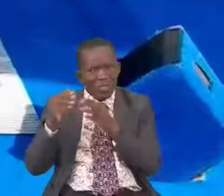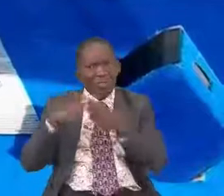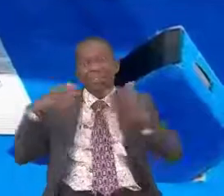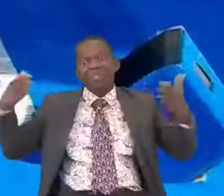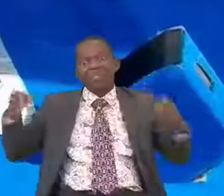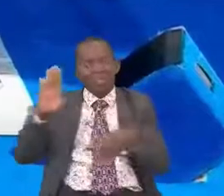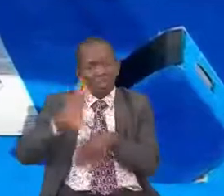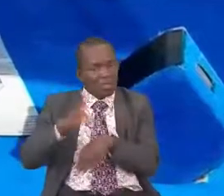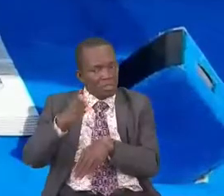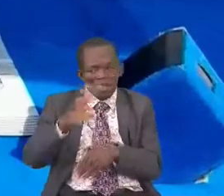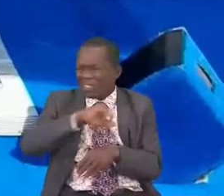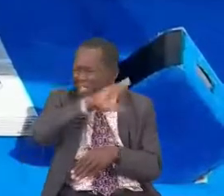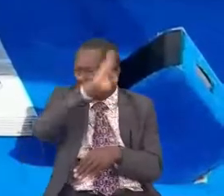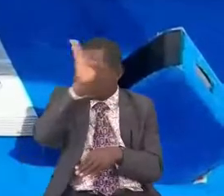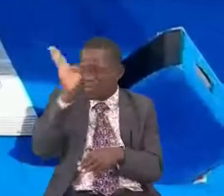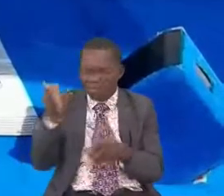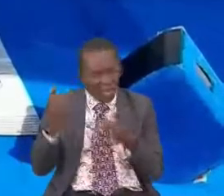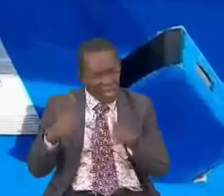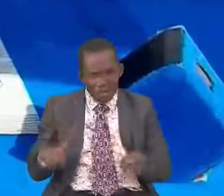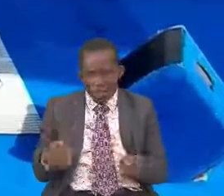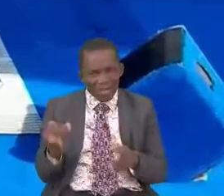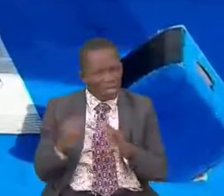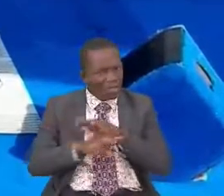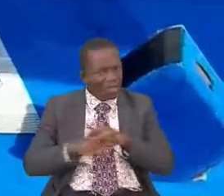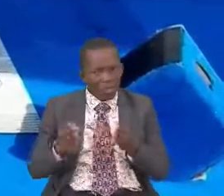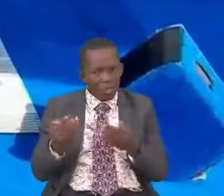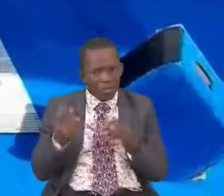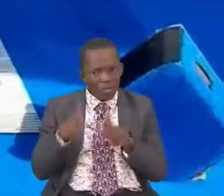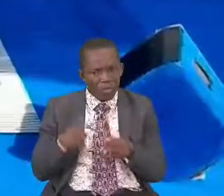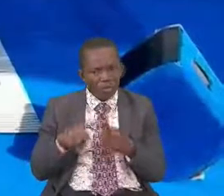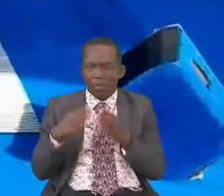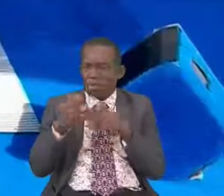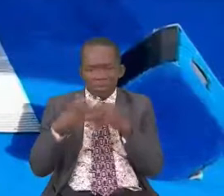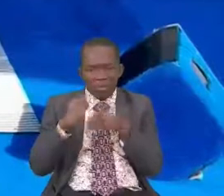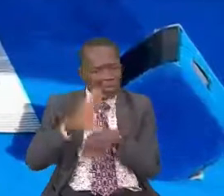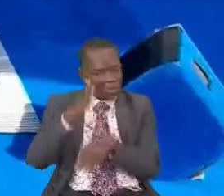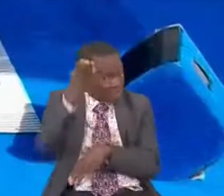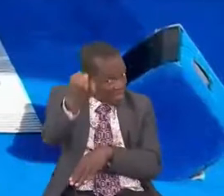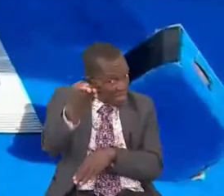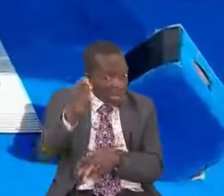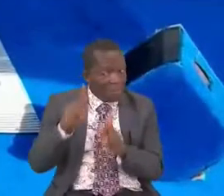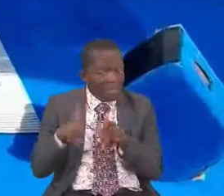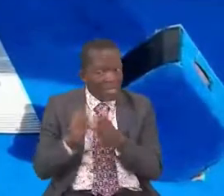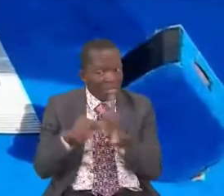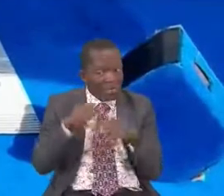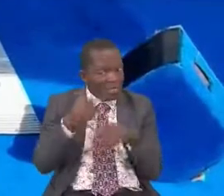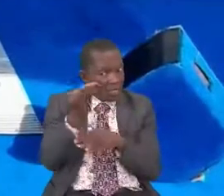n'a jamais eu lieu. Hein? Ils ne permettent pas des gens de le faire. Et ceux-là qui ont été là-bas avant, ils ont